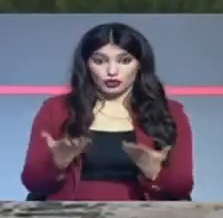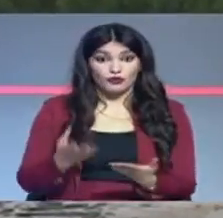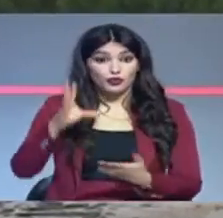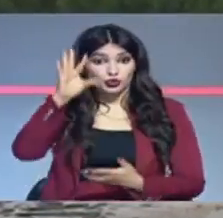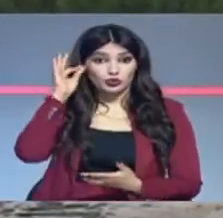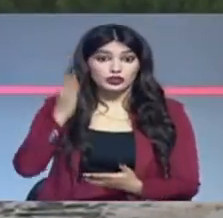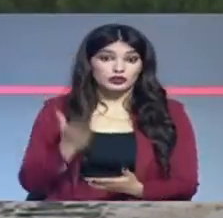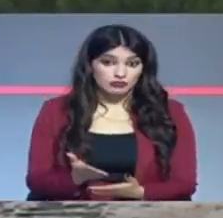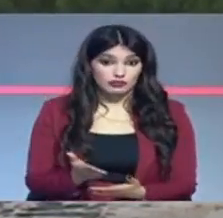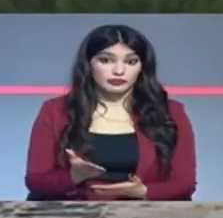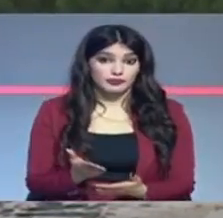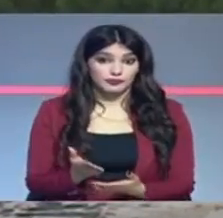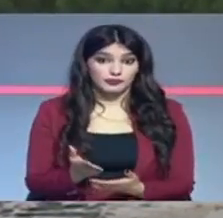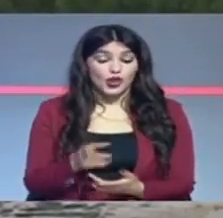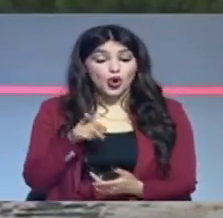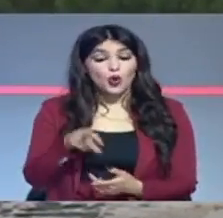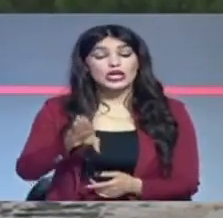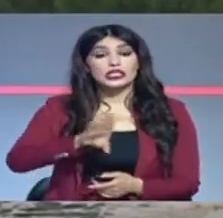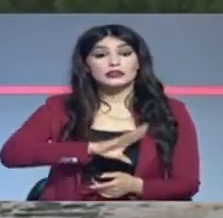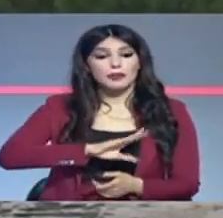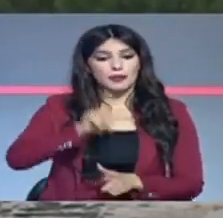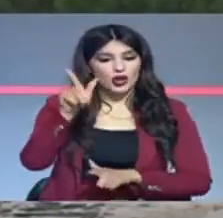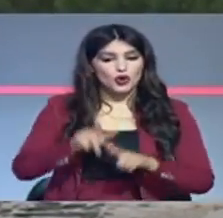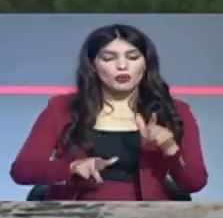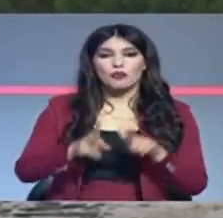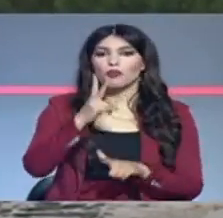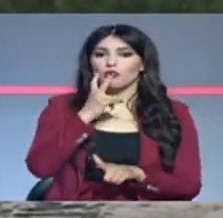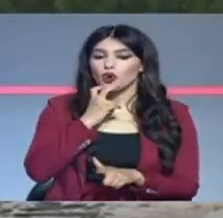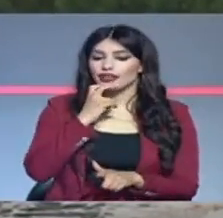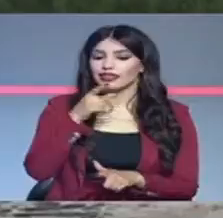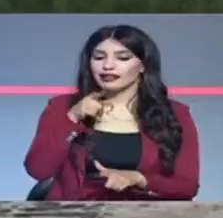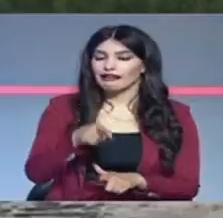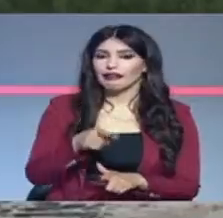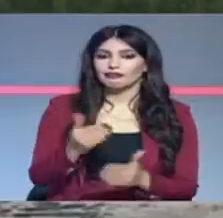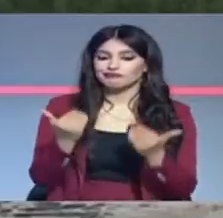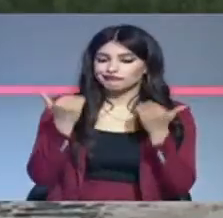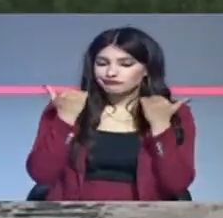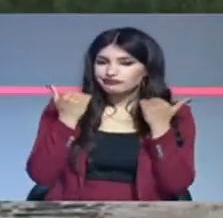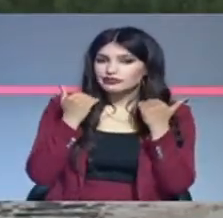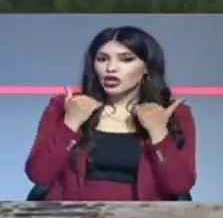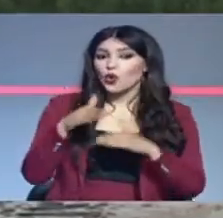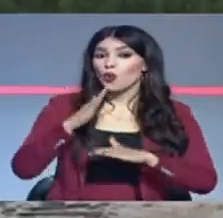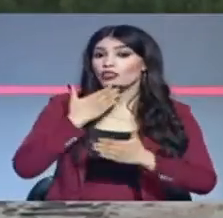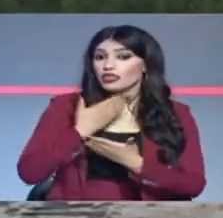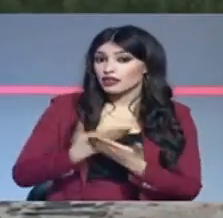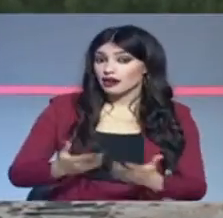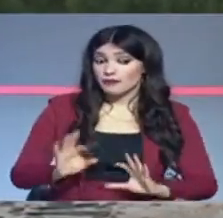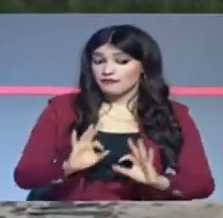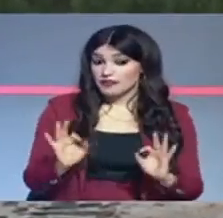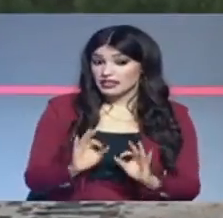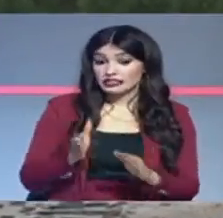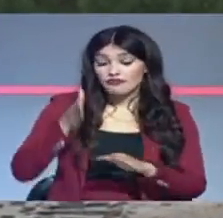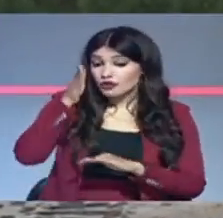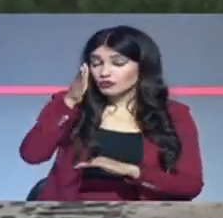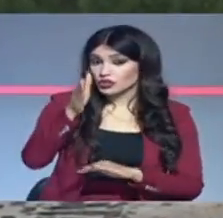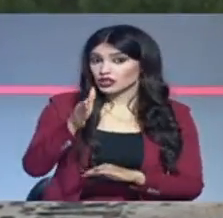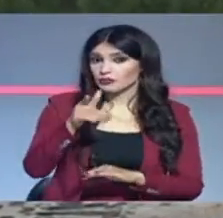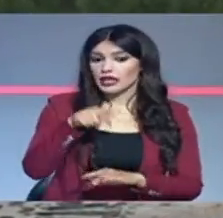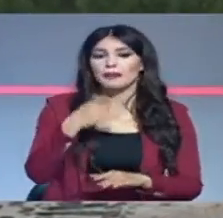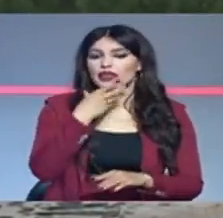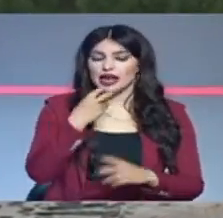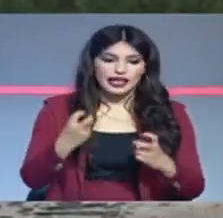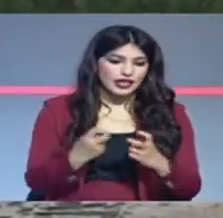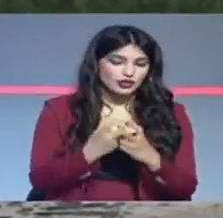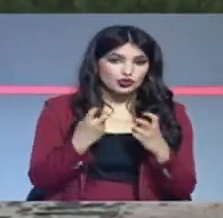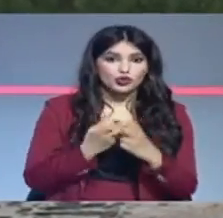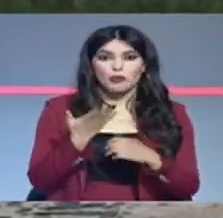اه هو اللي خلى التونسي هو اللي خلى التونسيه التونسي وثيقه اه نعطيك امثله